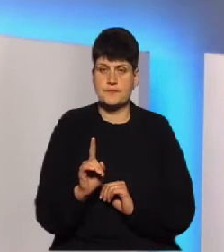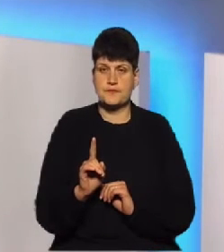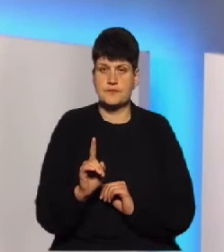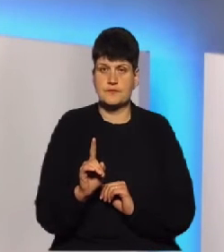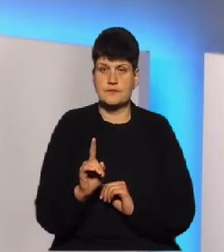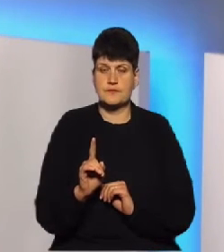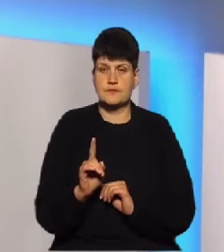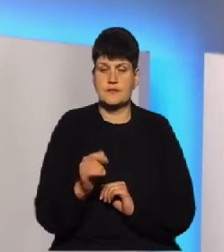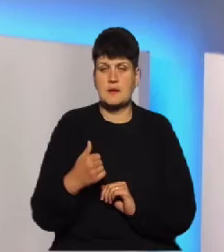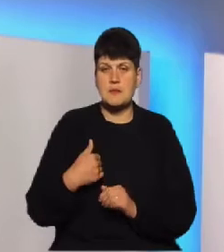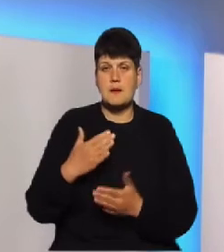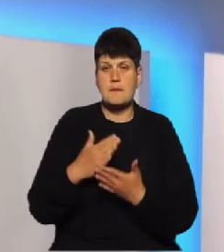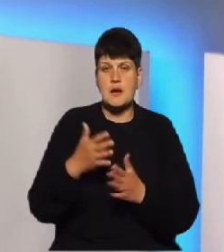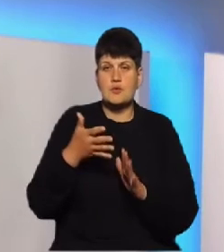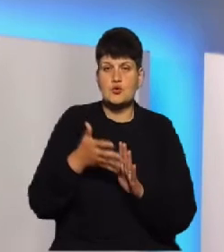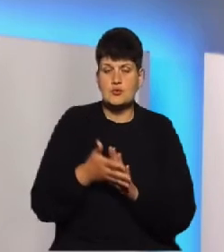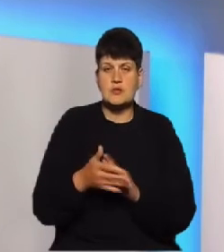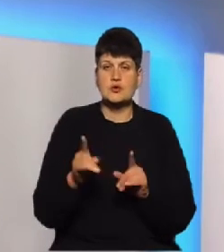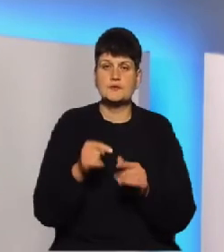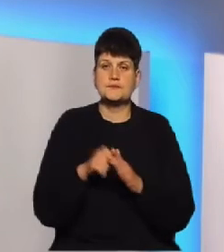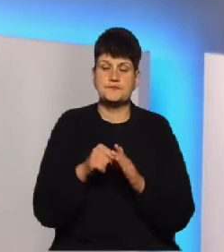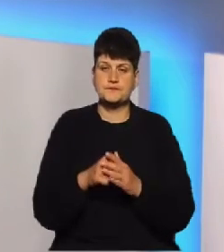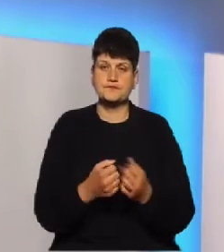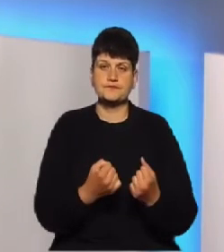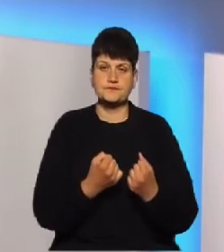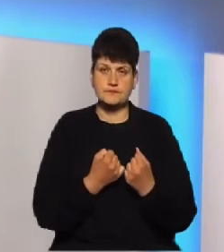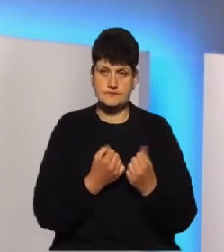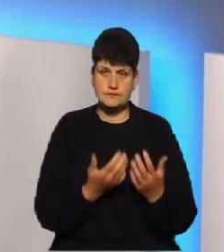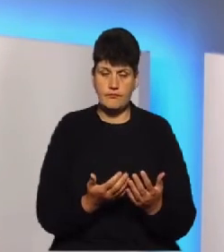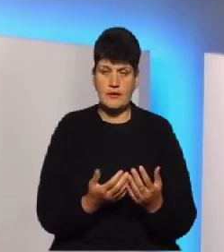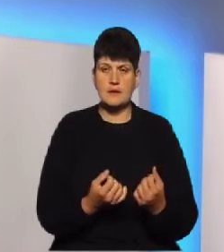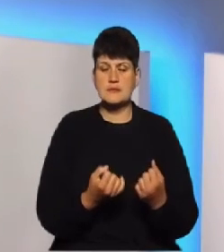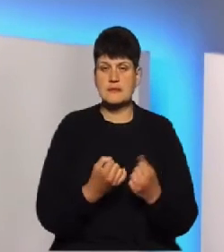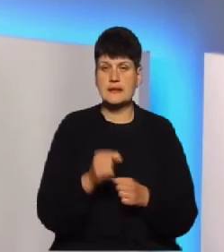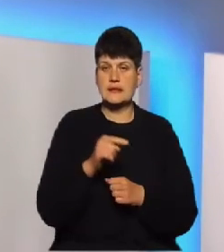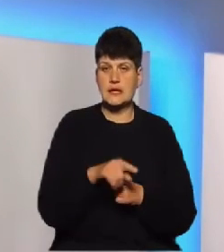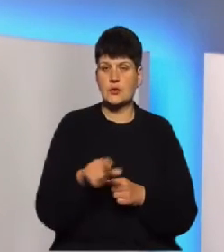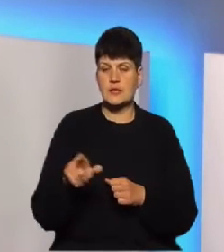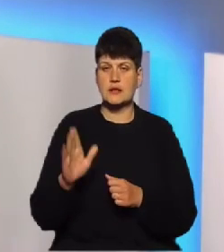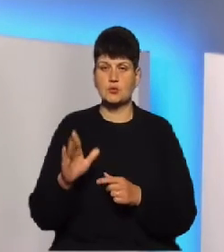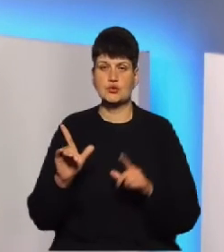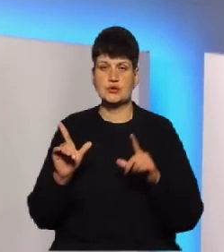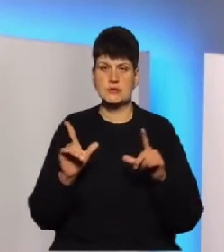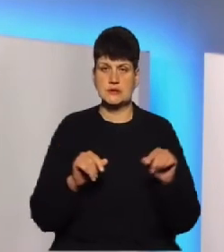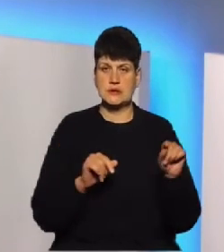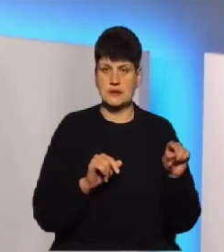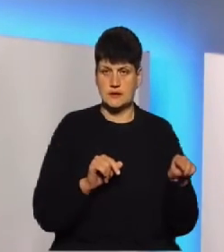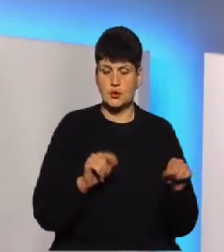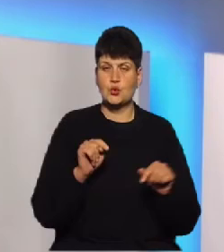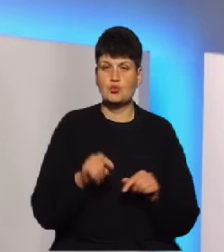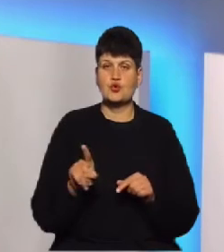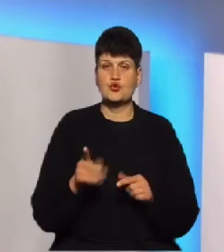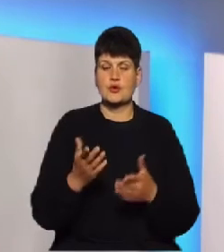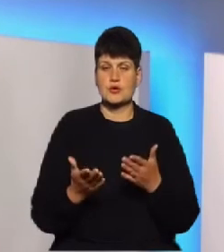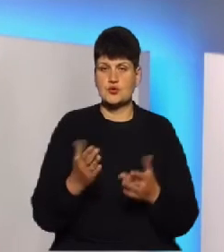ми маємо розуміти, що перше це безпека. Безпека тих якраз людей, які будуть на них їздити. Тому що якщо вони будуть їздити,